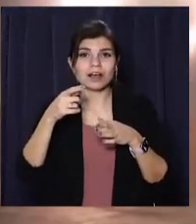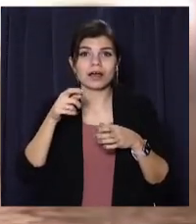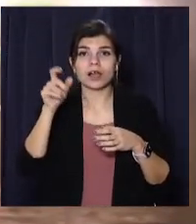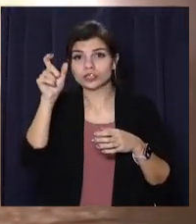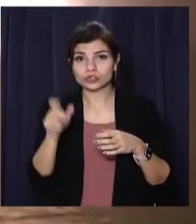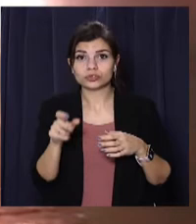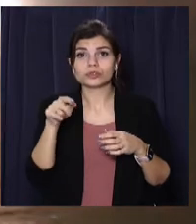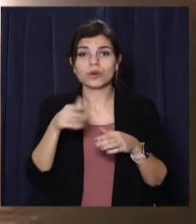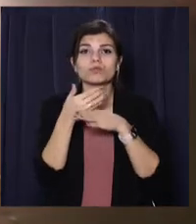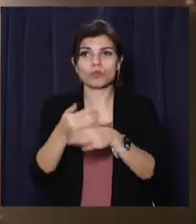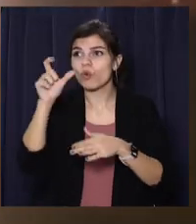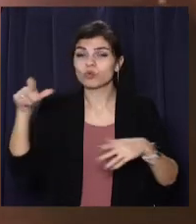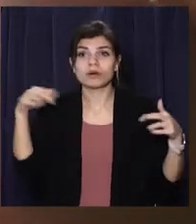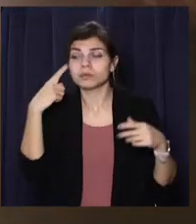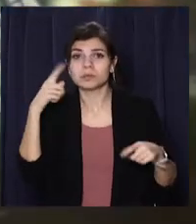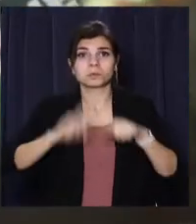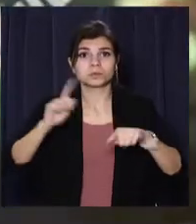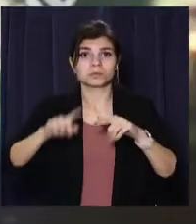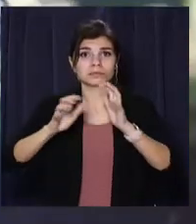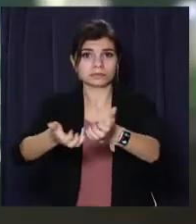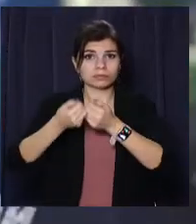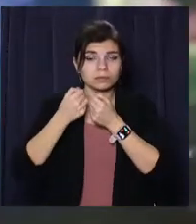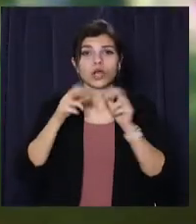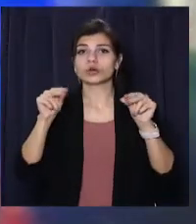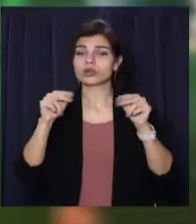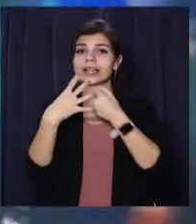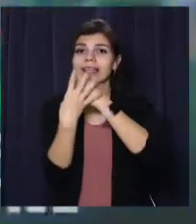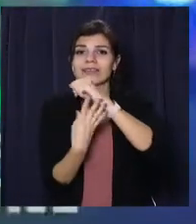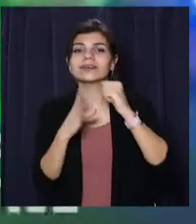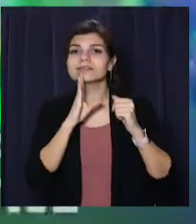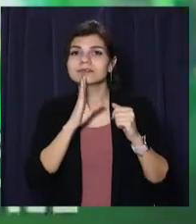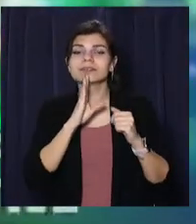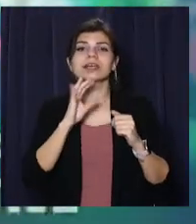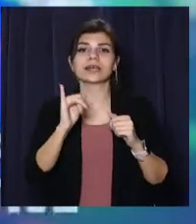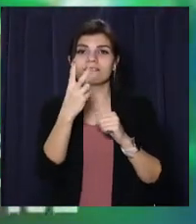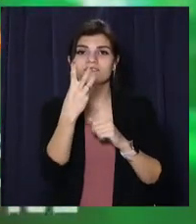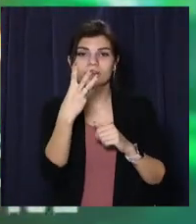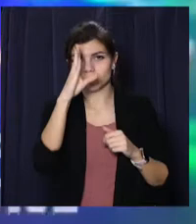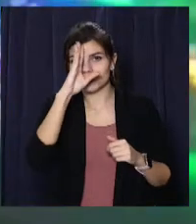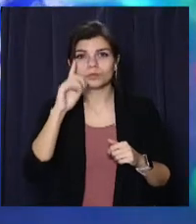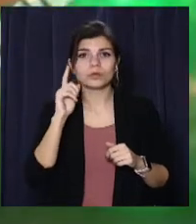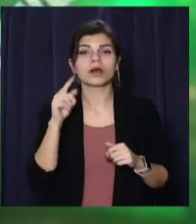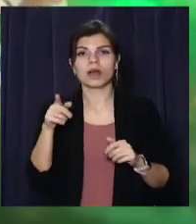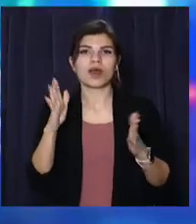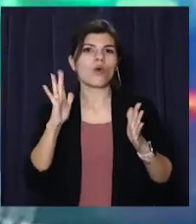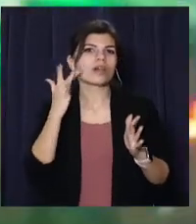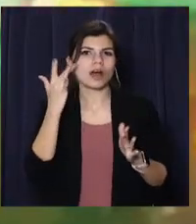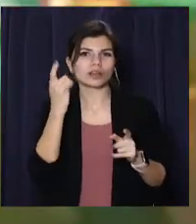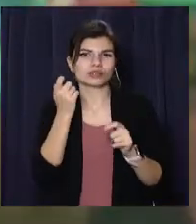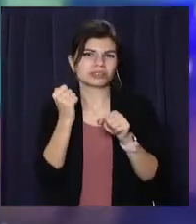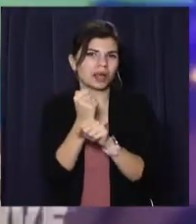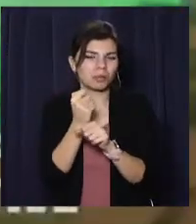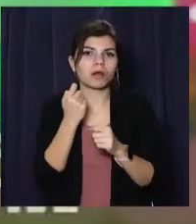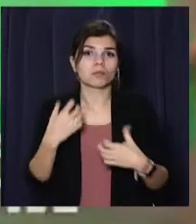та пасажиру допомогли перехожі. На щастя, 19-річна дівчина та 23-річний хлопець відбулися легкими забоями